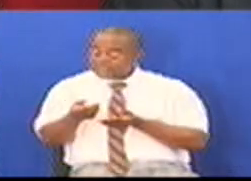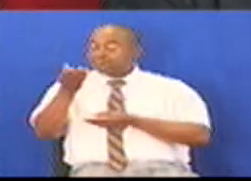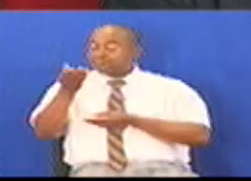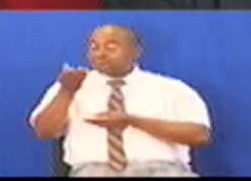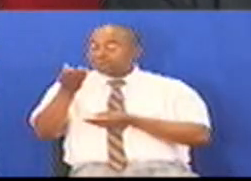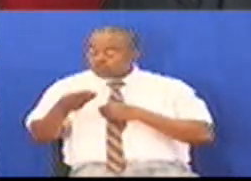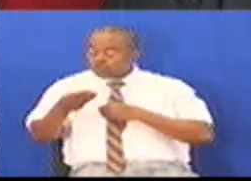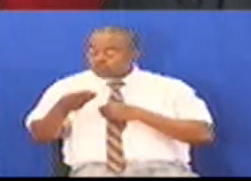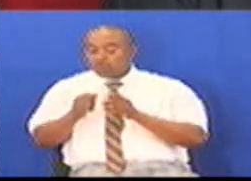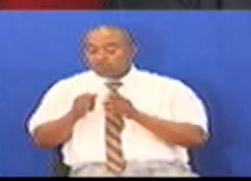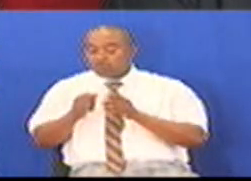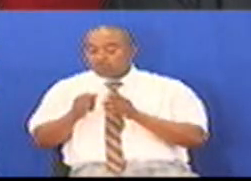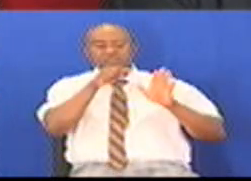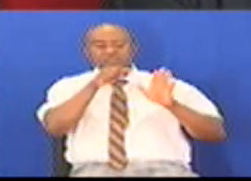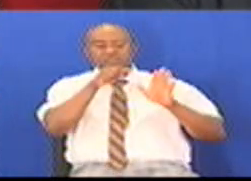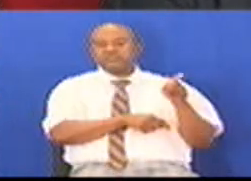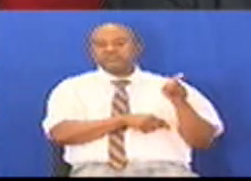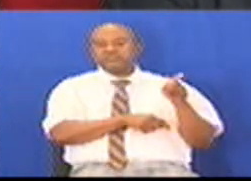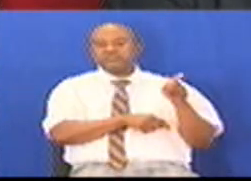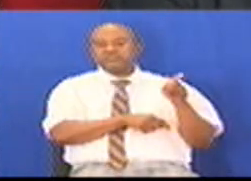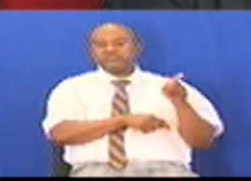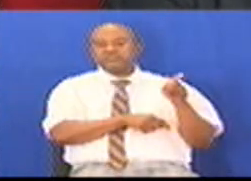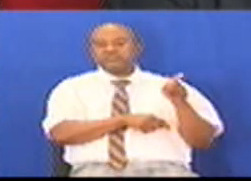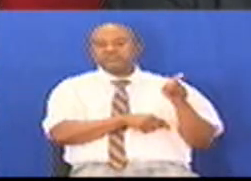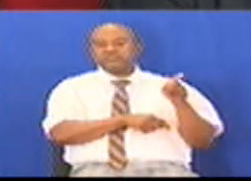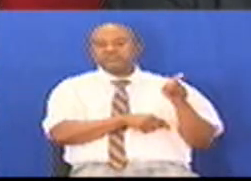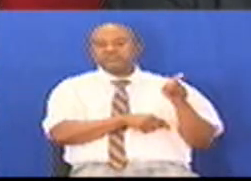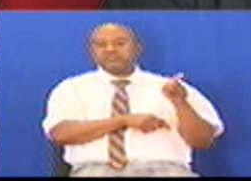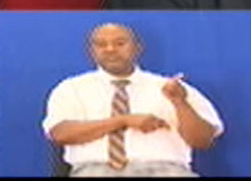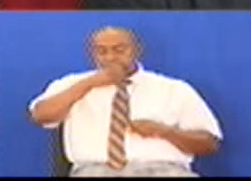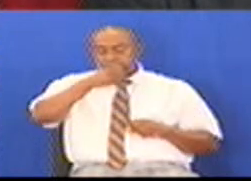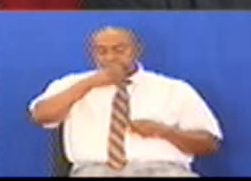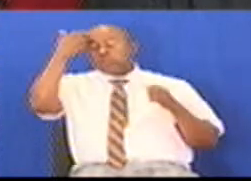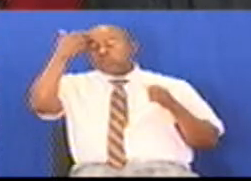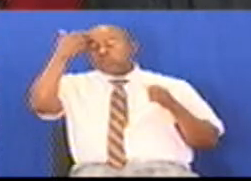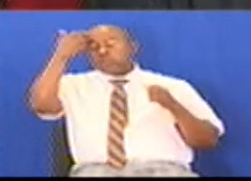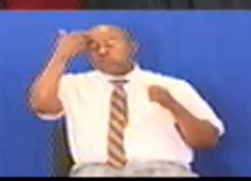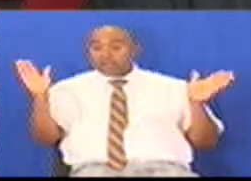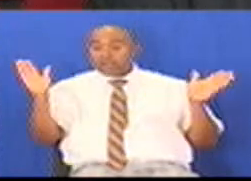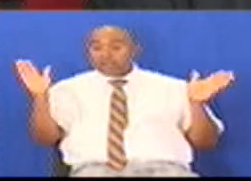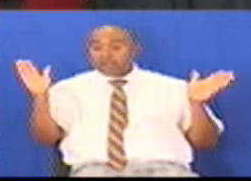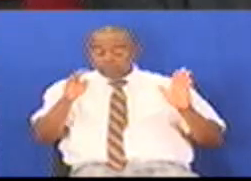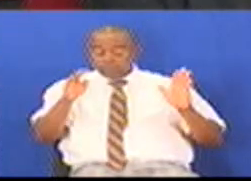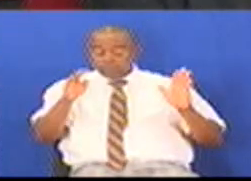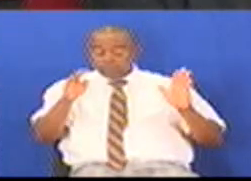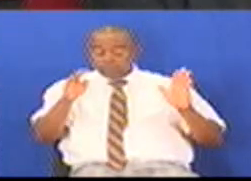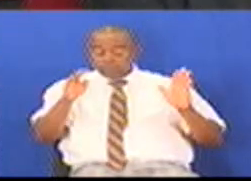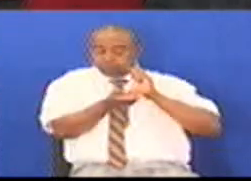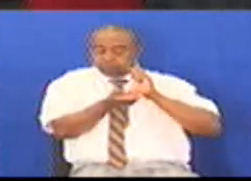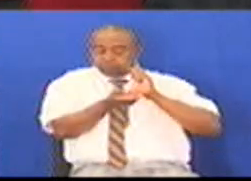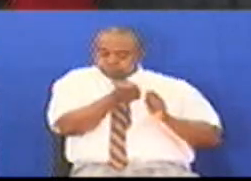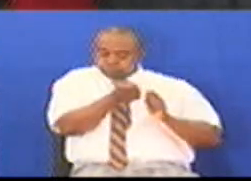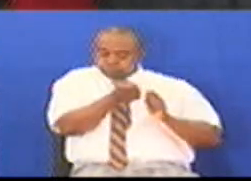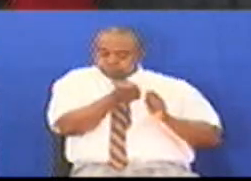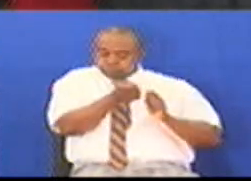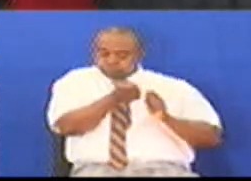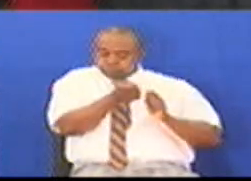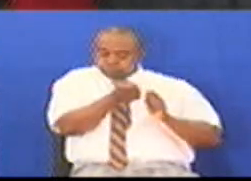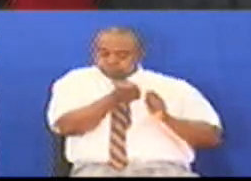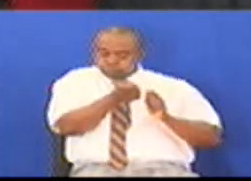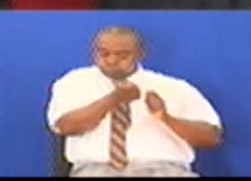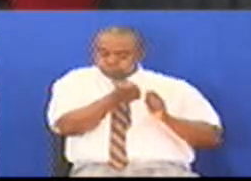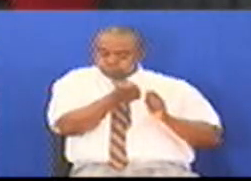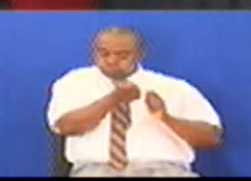wa Jumuiya ya Afrika Mashariki. Ieleweke wazi kwamba utaratibu wa kurejesha mabadiliko hayo katika jumuiya endapo bunge